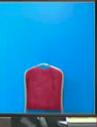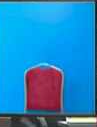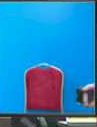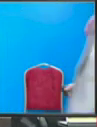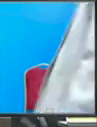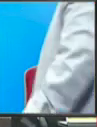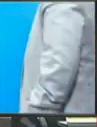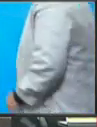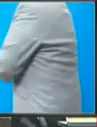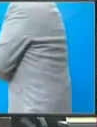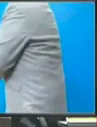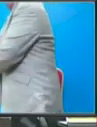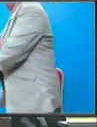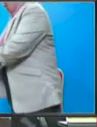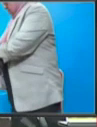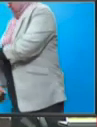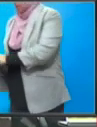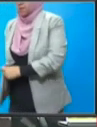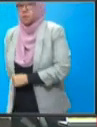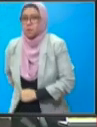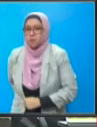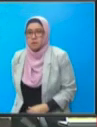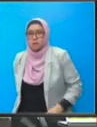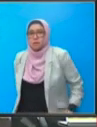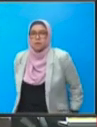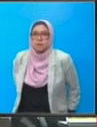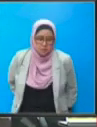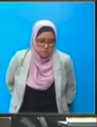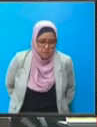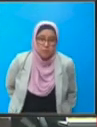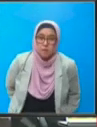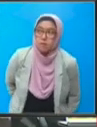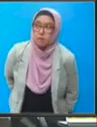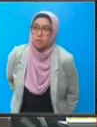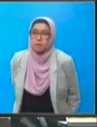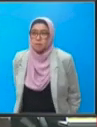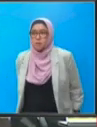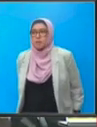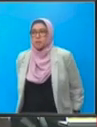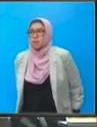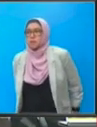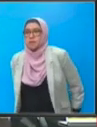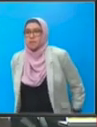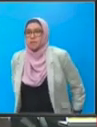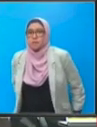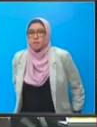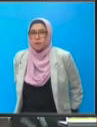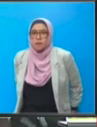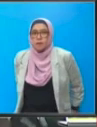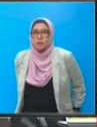kita terima itu sebagai maklum balas dan kita tidak akan defensif. Malahan kita juga melihat sekiranya ada satu